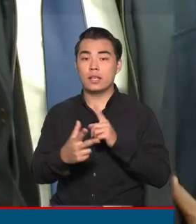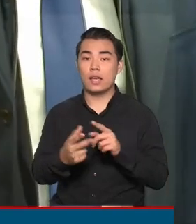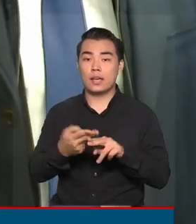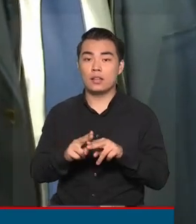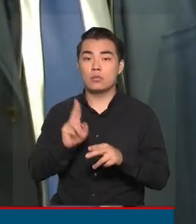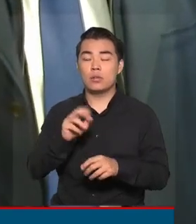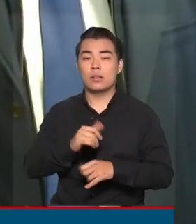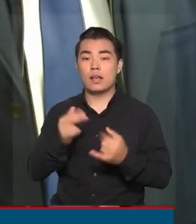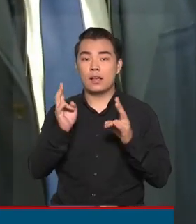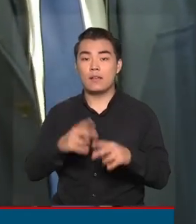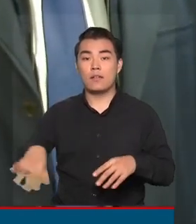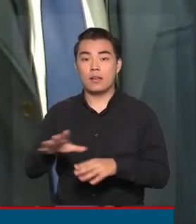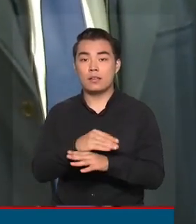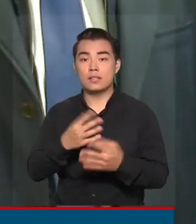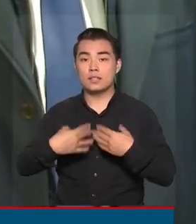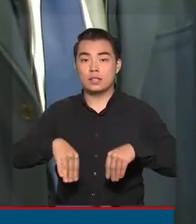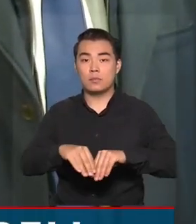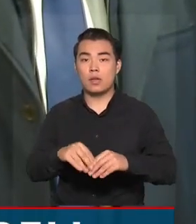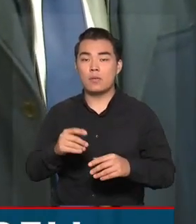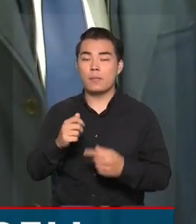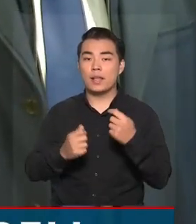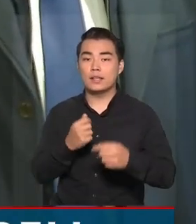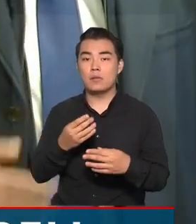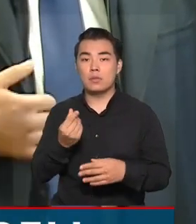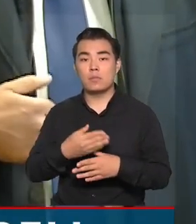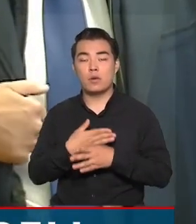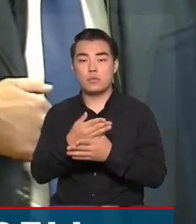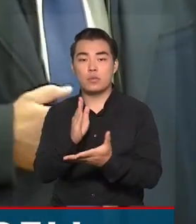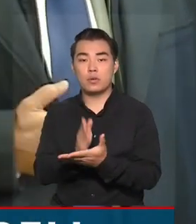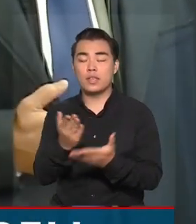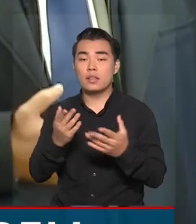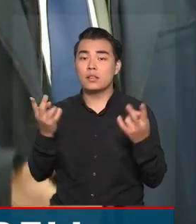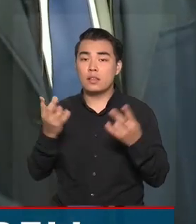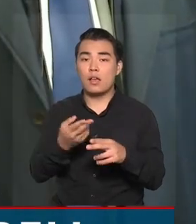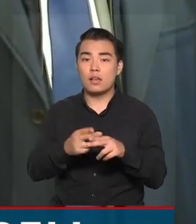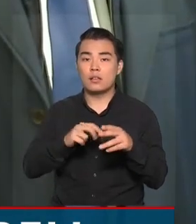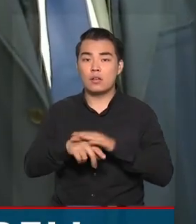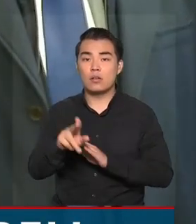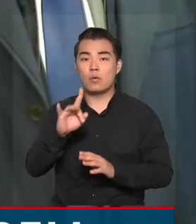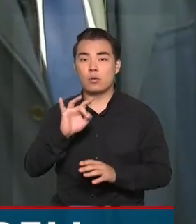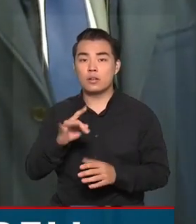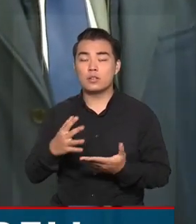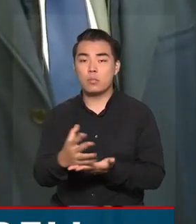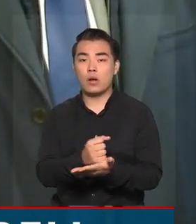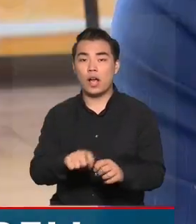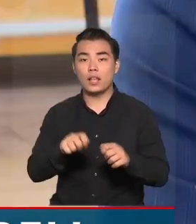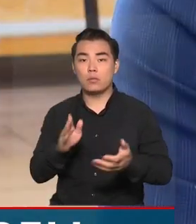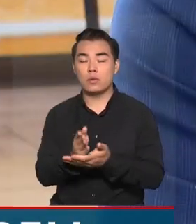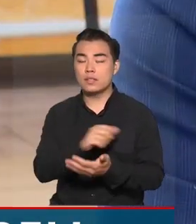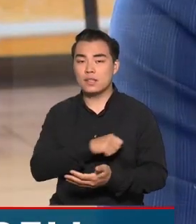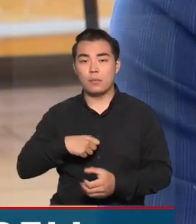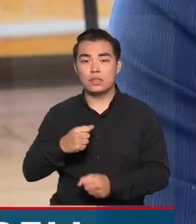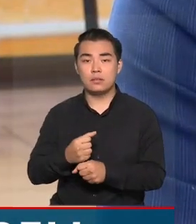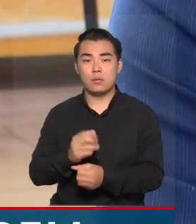апаттан зардап шеккендердің барлығының отбасына материалдық көмек көрсетеміз. Егер қажет болса, арнайы қор ашамыз. Мұнымен өзім айналысамын.